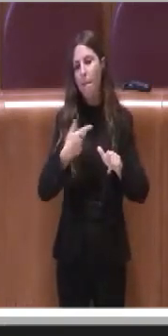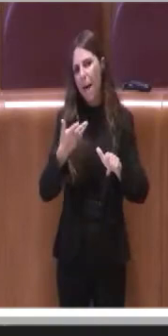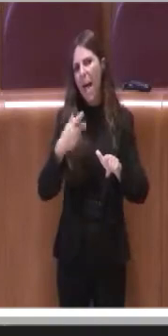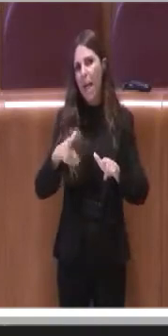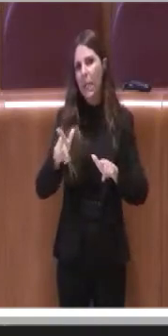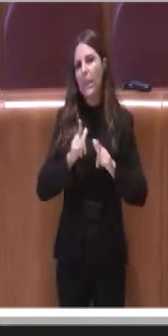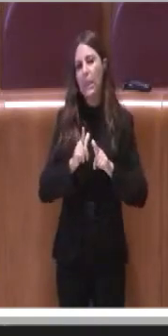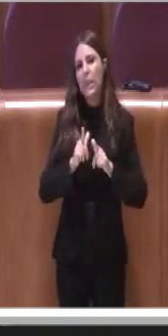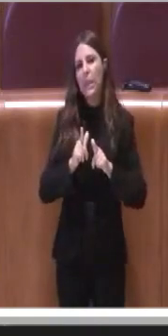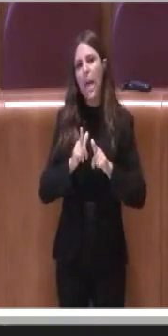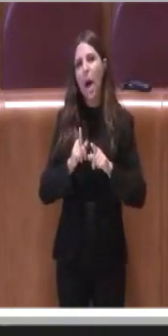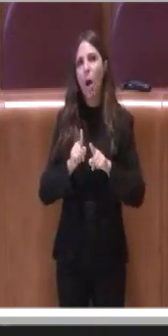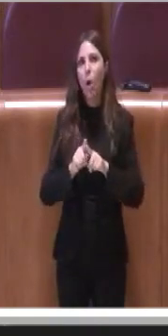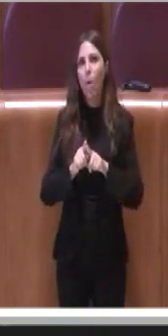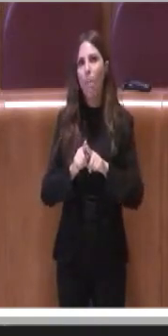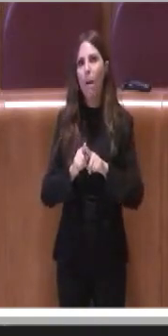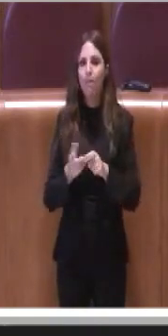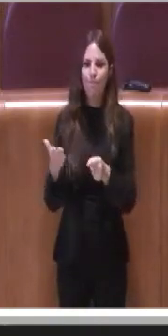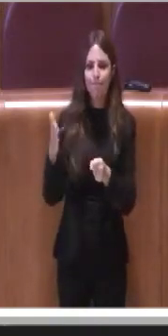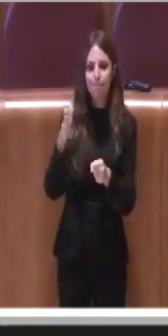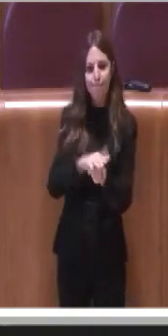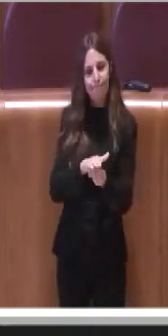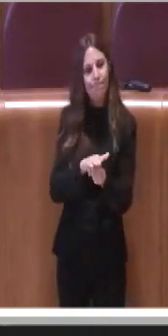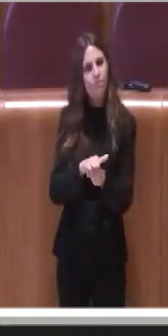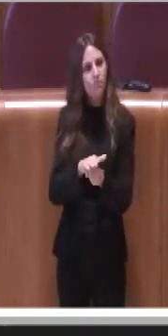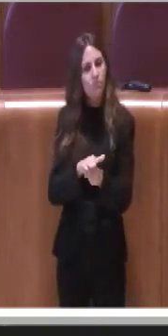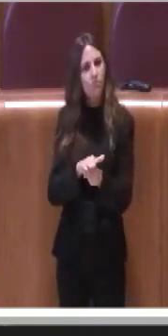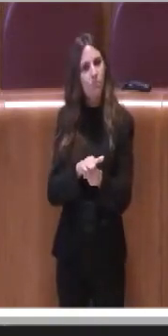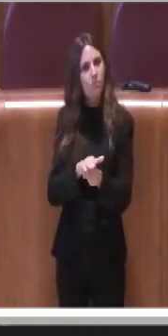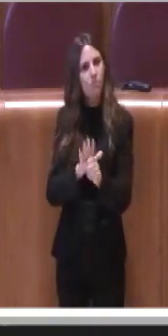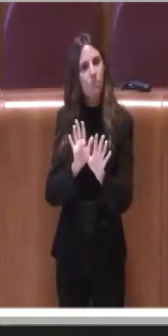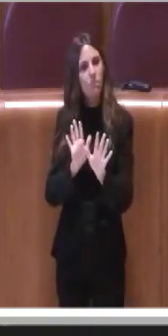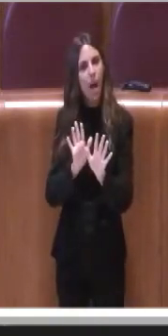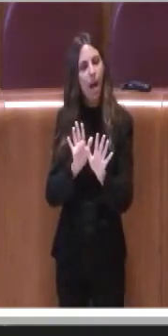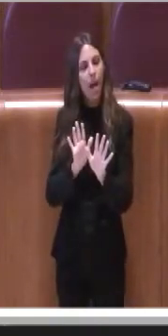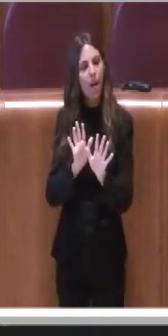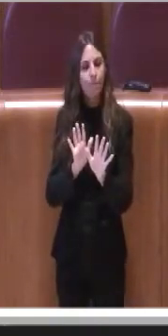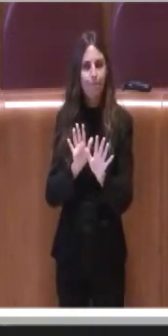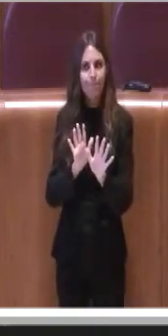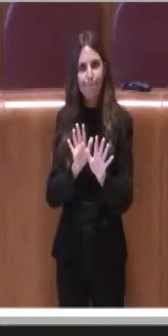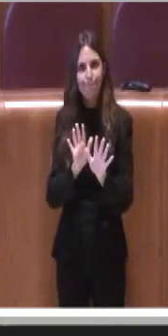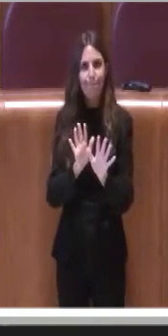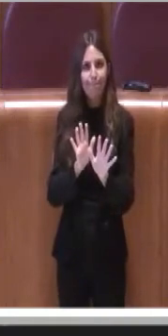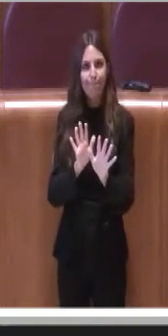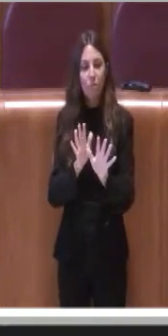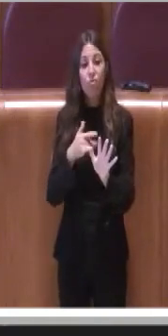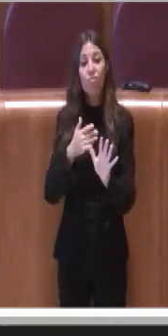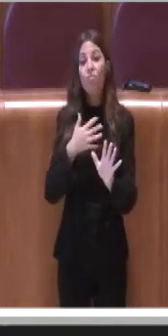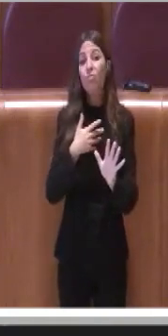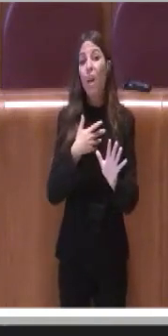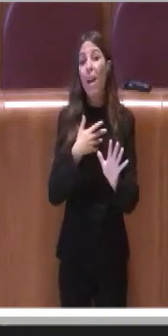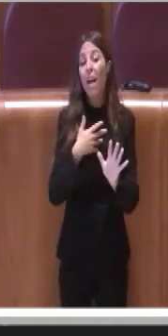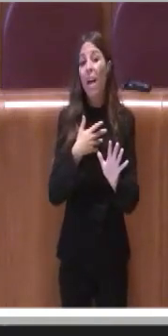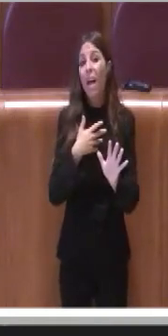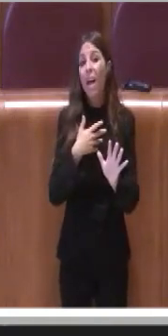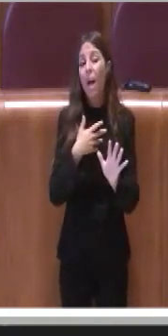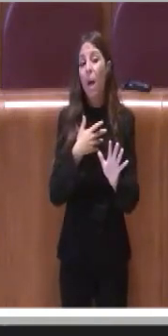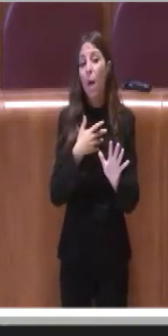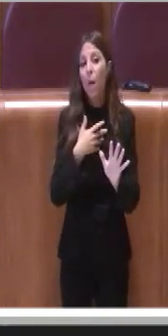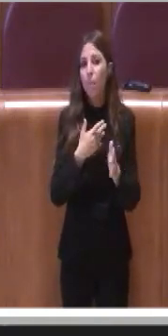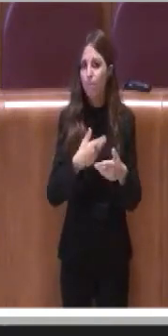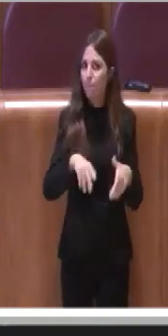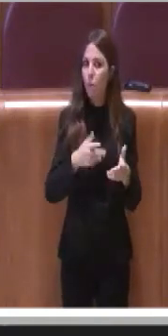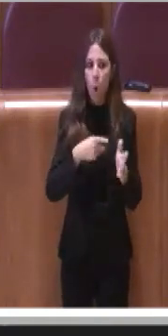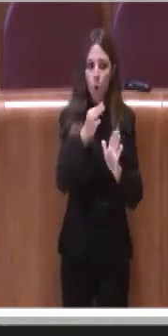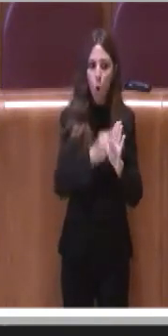inserito retroattivo, con tutti i dubbi del caso, per carità, però insomma nel momento in cui ci siamo a dover